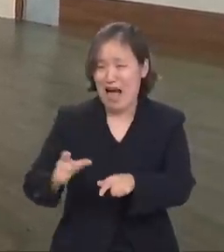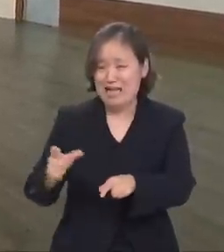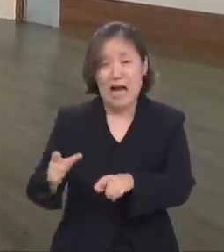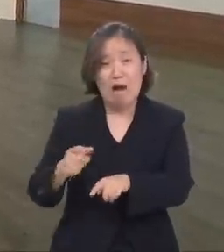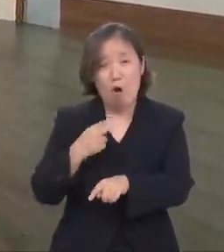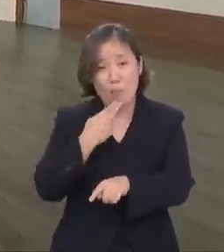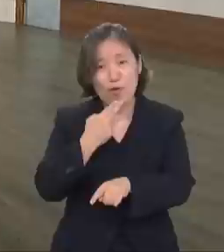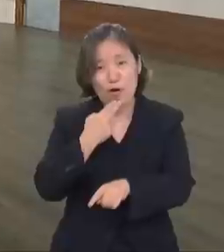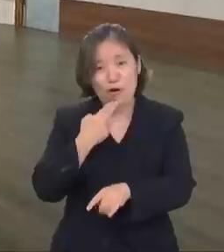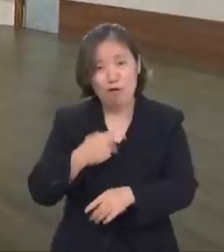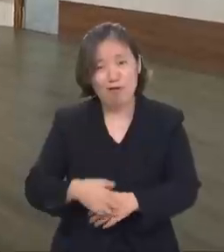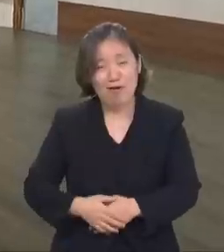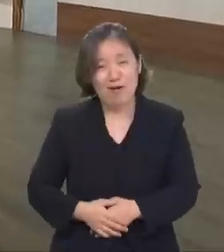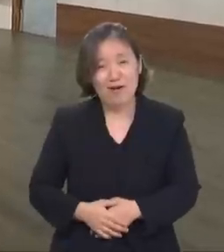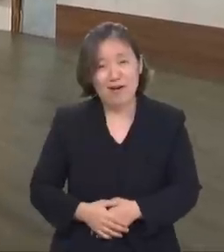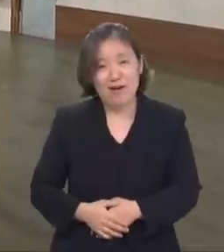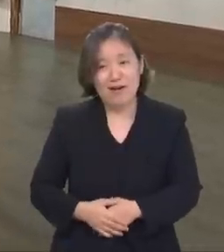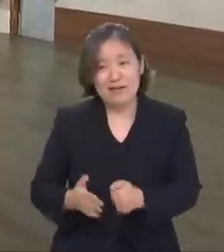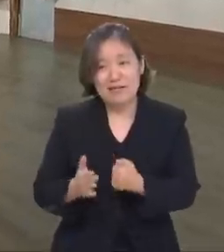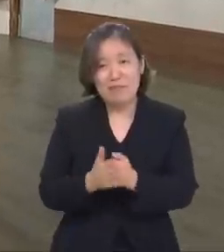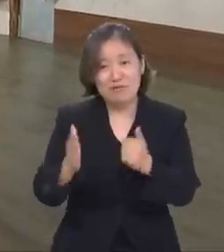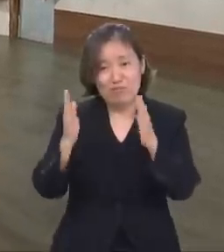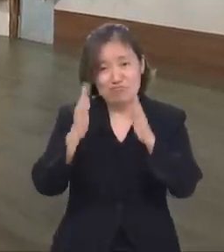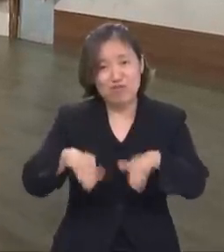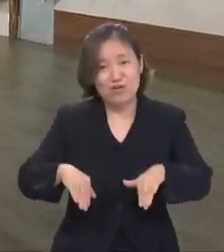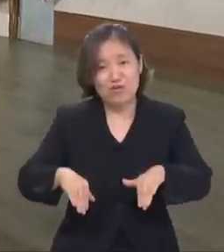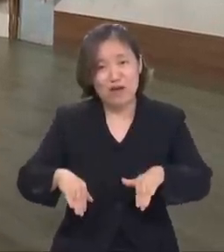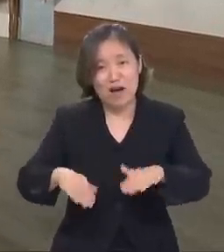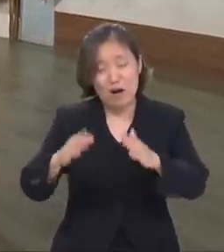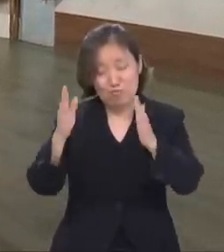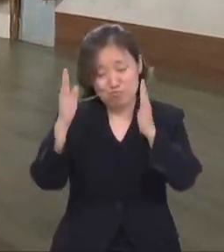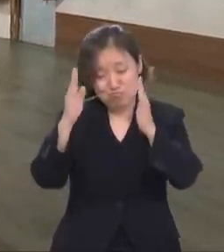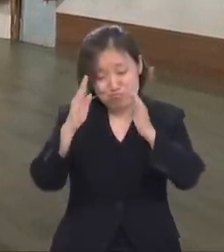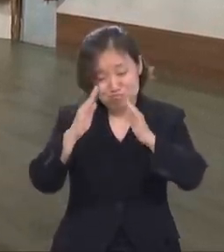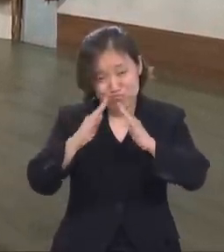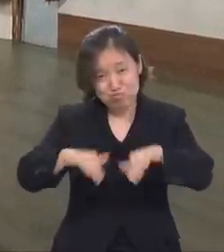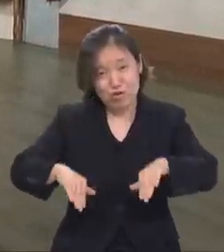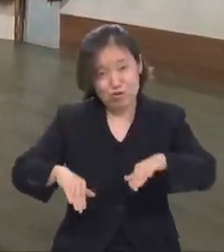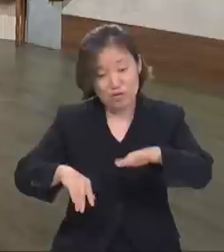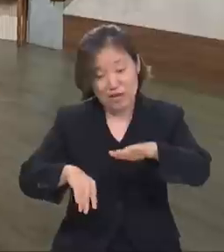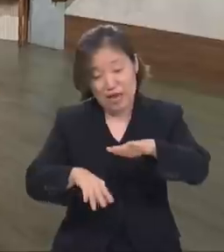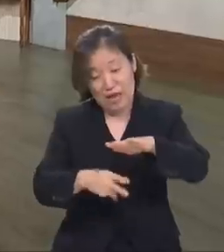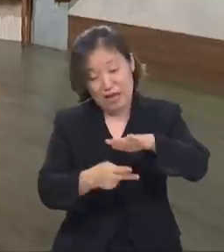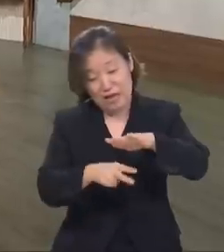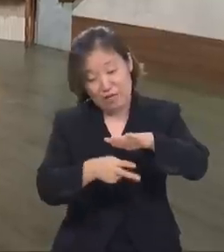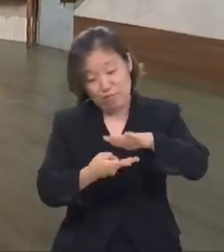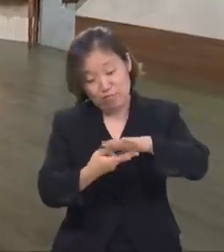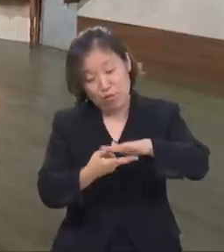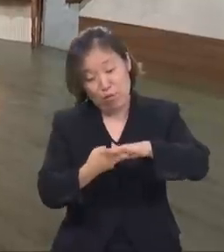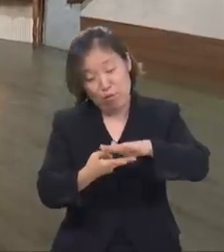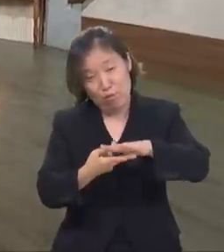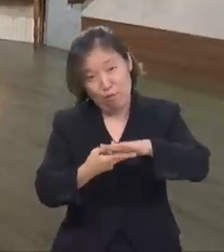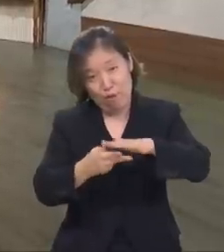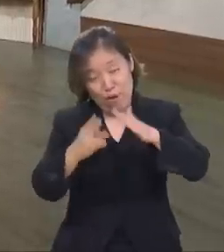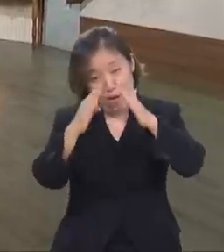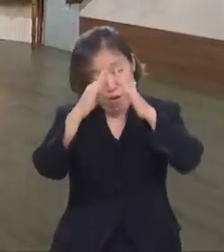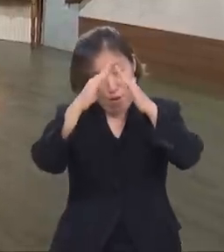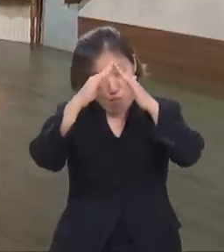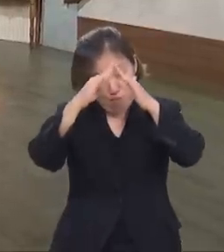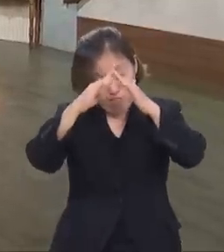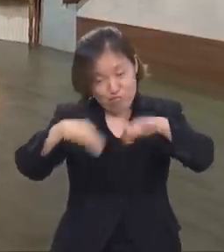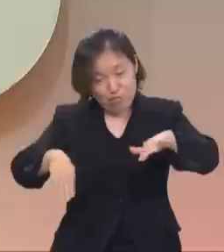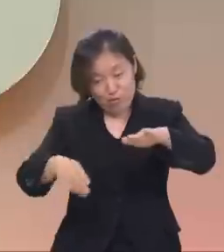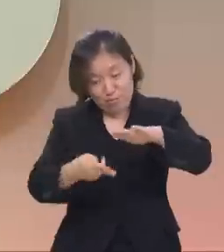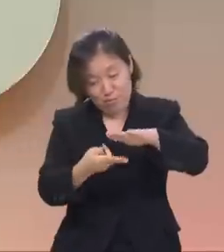그렇게 단단한 물질이 없었는지 집에 무너졌지만 무너진 그 집 그 틈